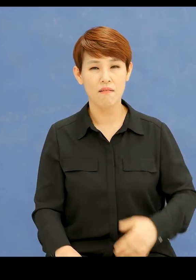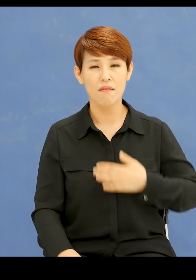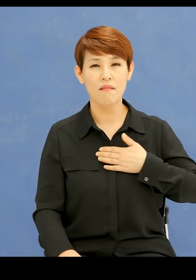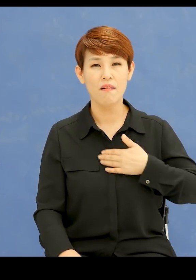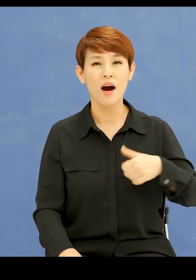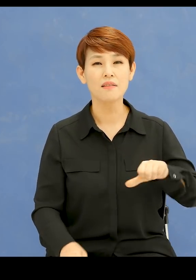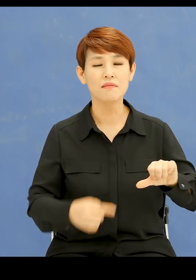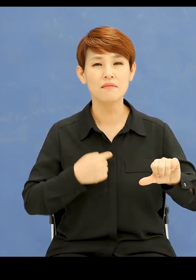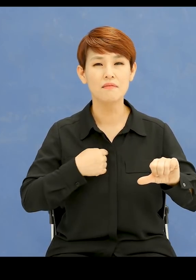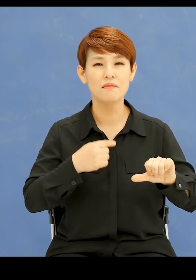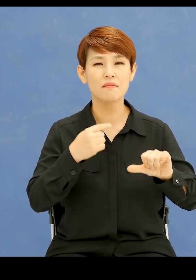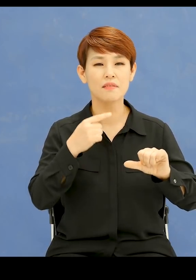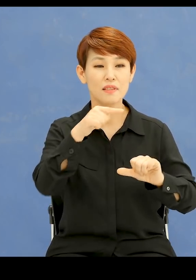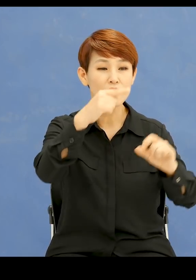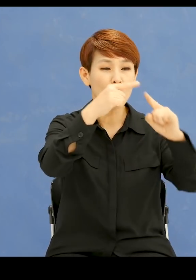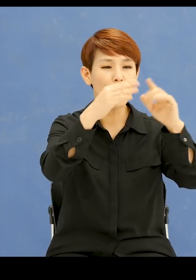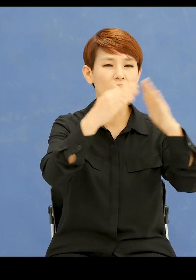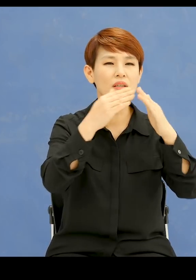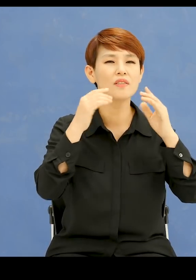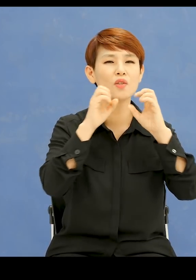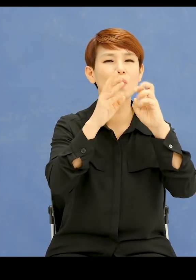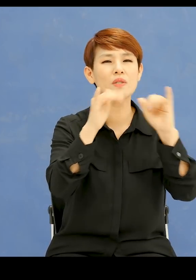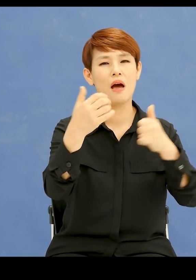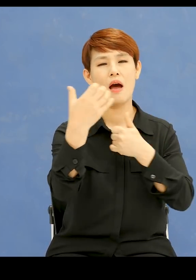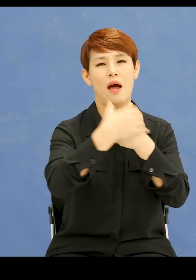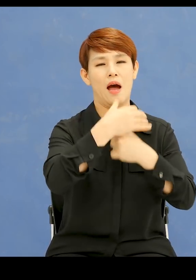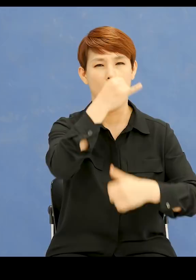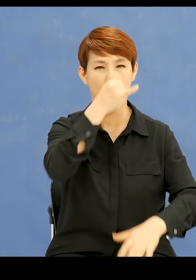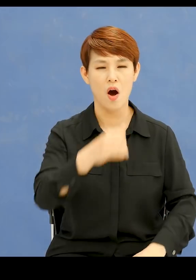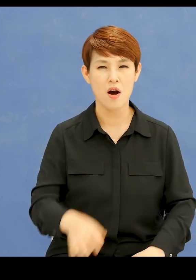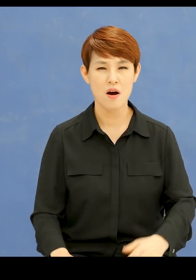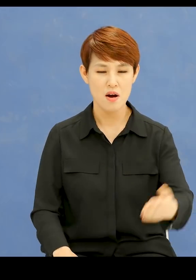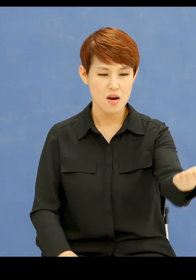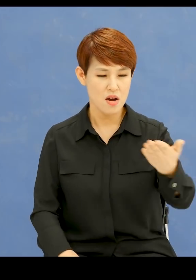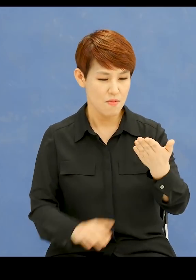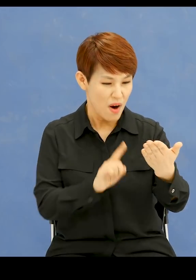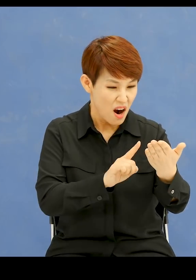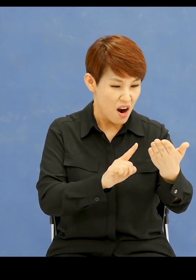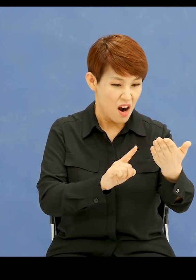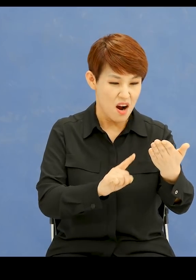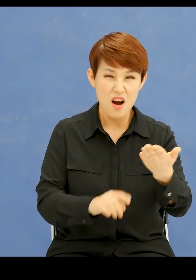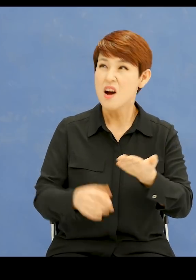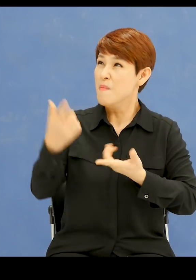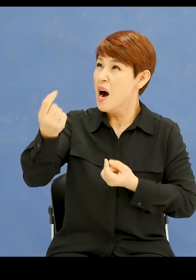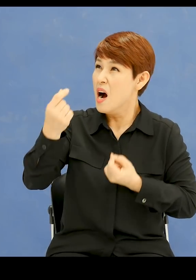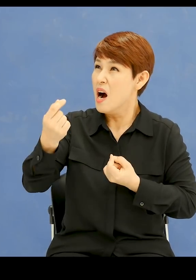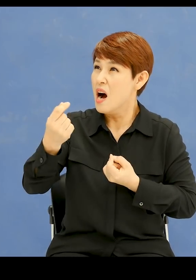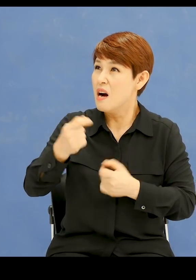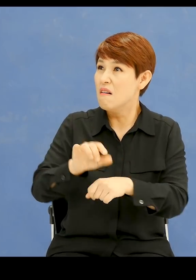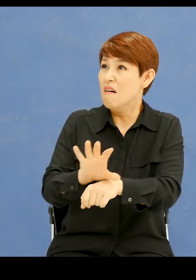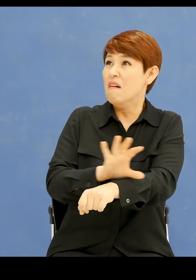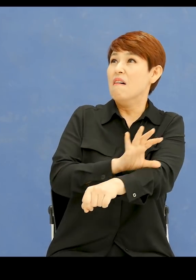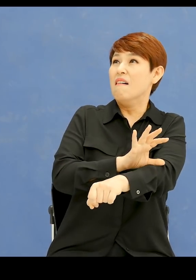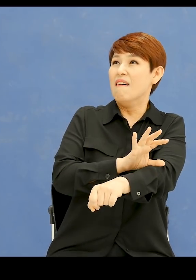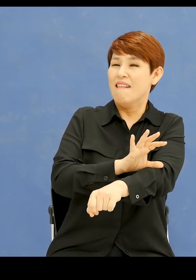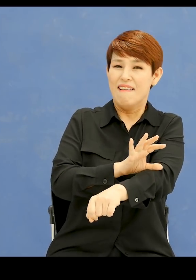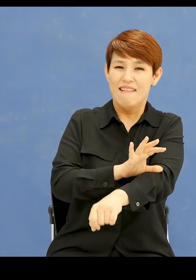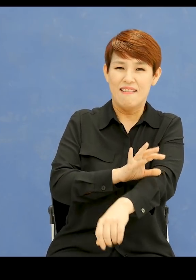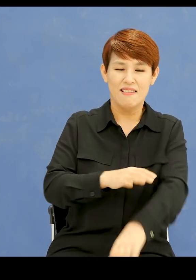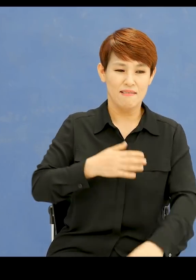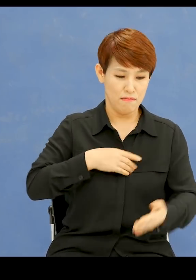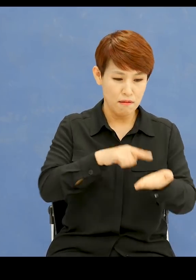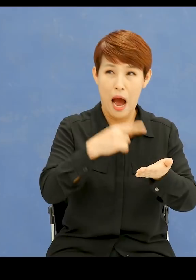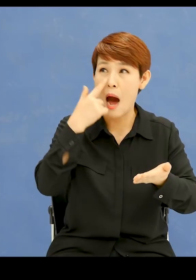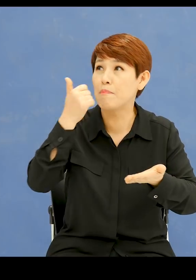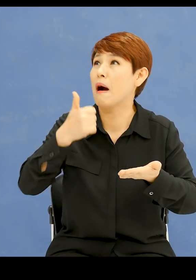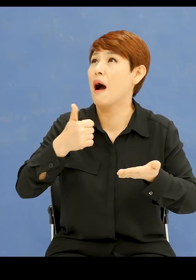있고 그래서 제가 둘이서 이놈일세 하는데 둘 다 소름이 쫙 끼치는 거예요. 집사님 저희